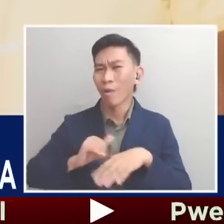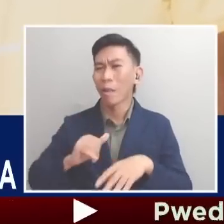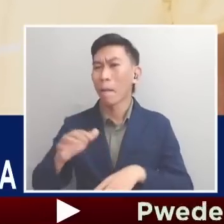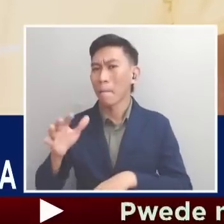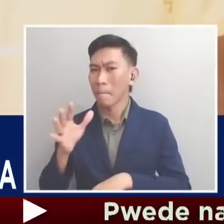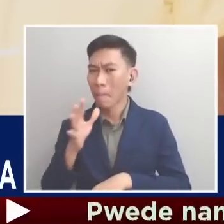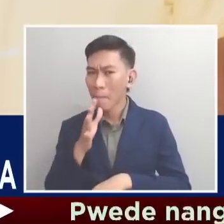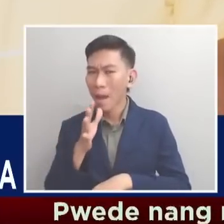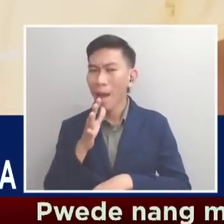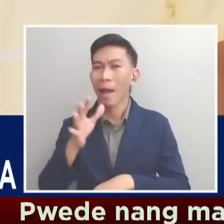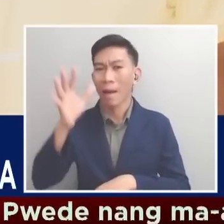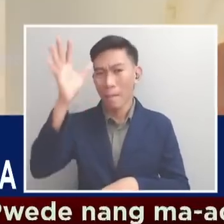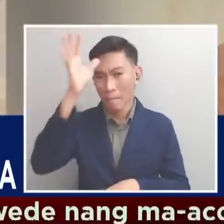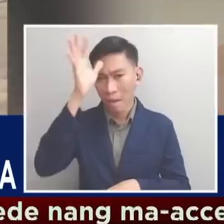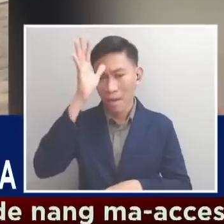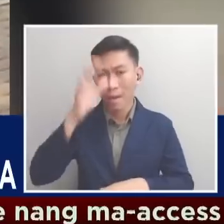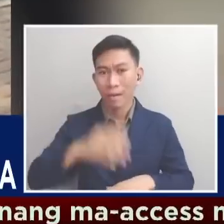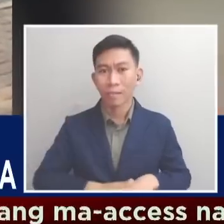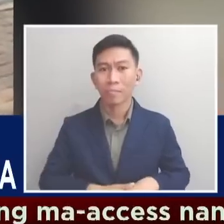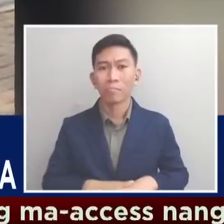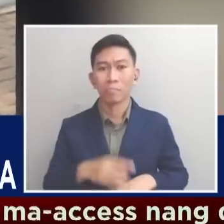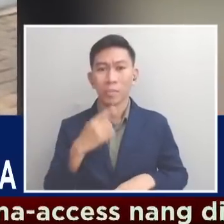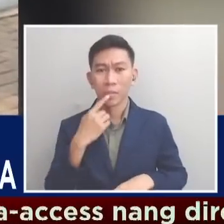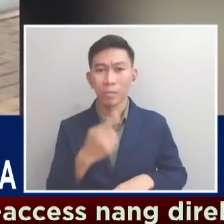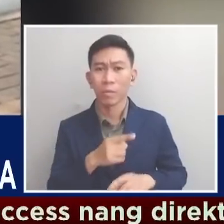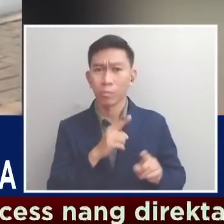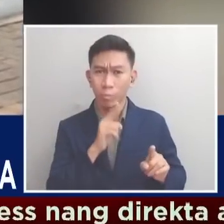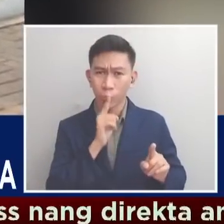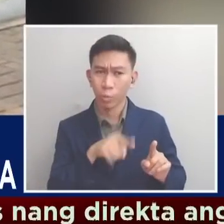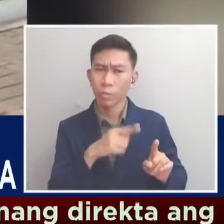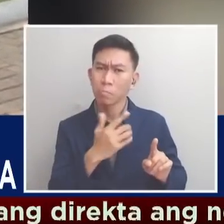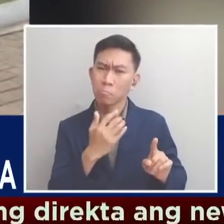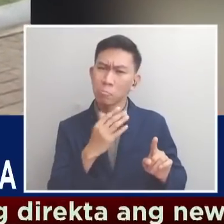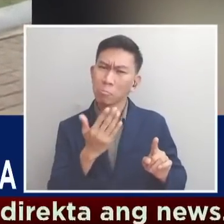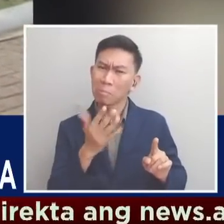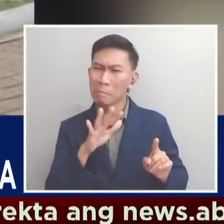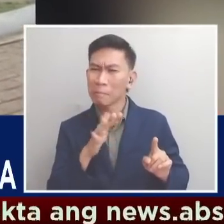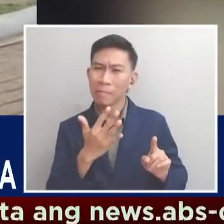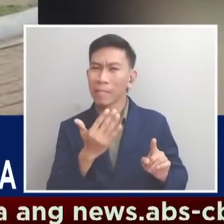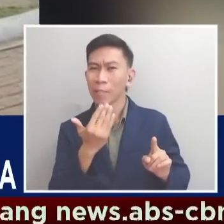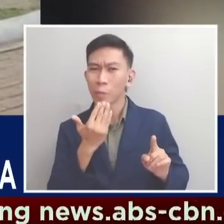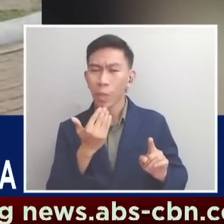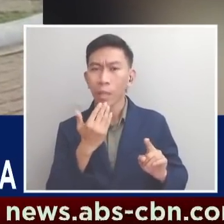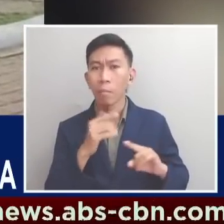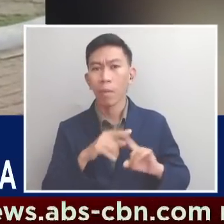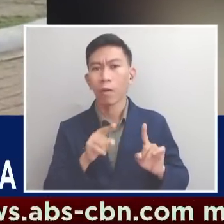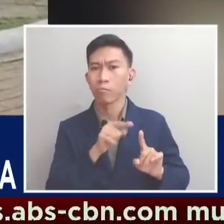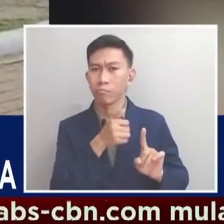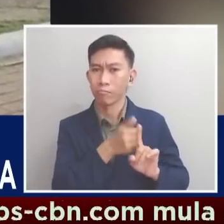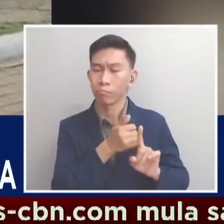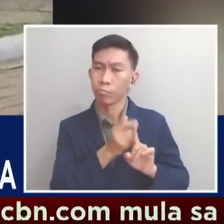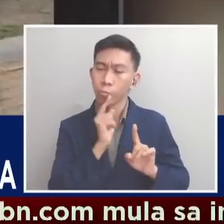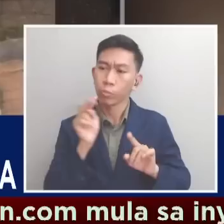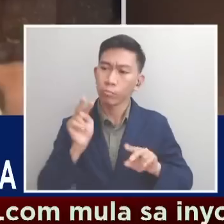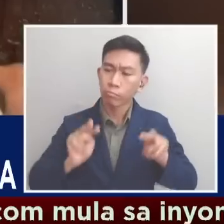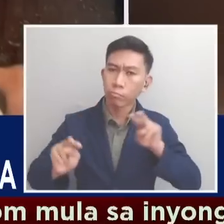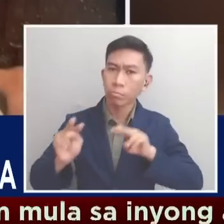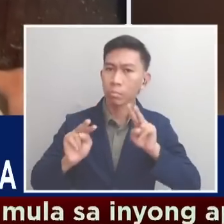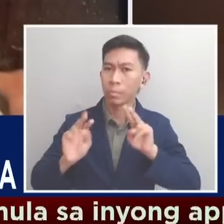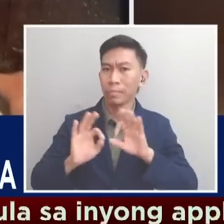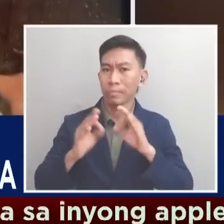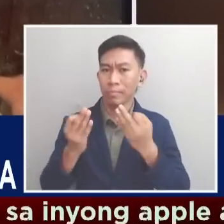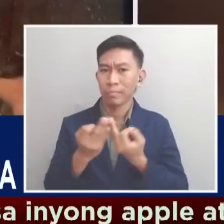kasing lambing ng iba ang kanyang kabiyak, lagi naman itong nakatutok sa kanilang pamilya. Anya, hindi niya malilimutan ang asawa,